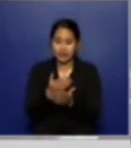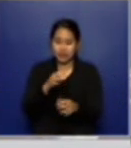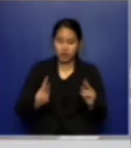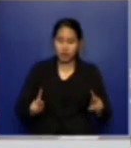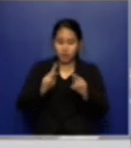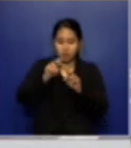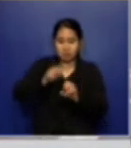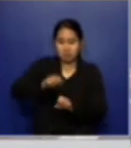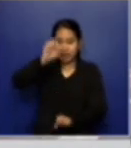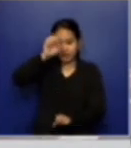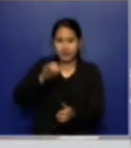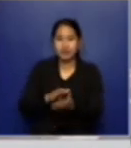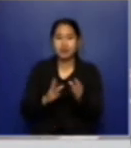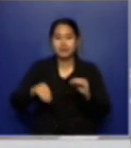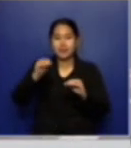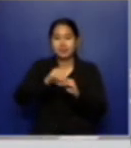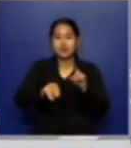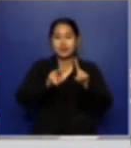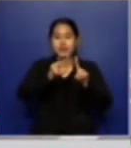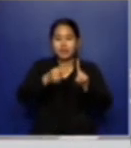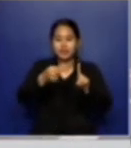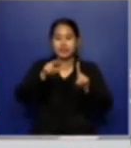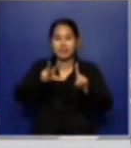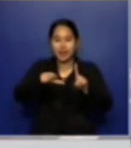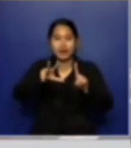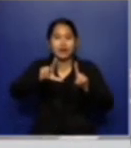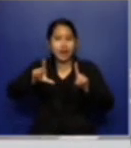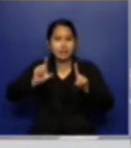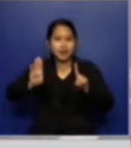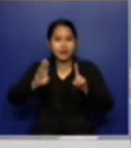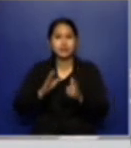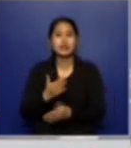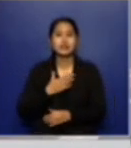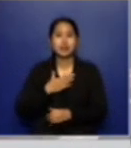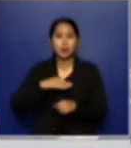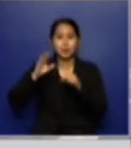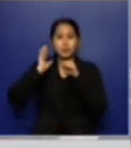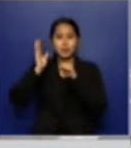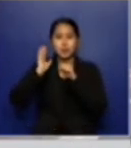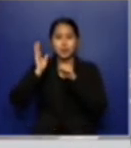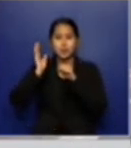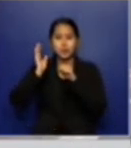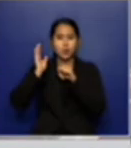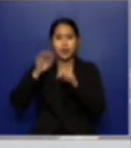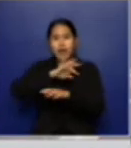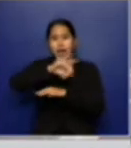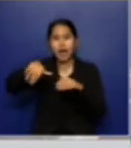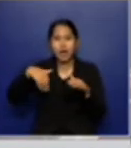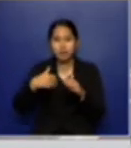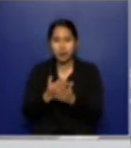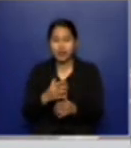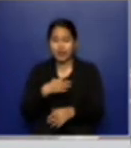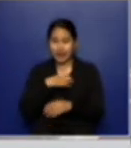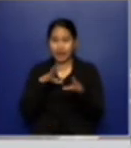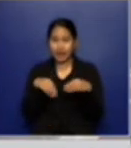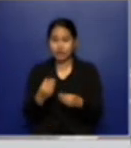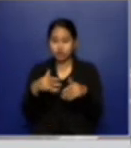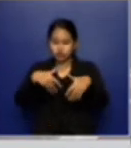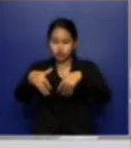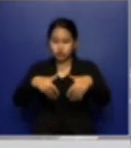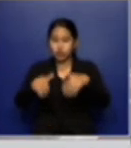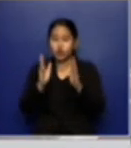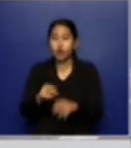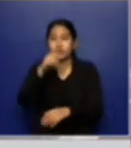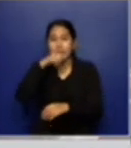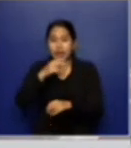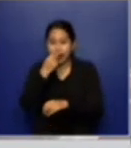ล้านบาทดิฉันอภิปรายมาทั้งหมดเนี่ยค่ะดิฉันจะชี้ให้พี่น้องประชาชนคนไ